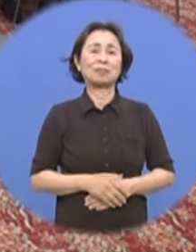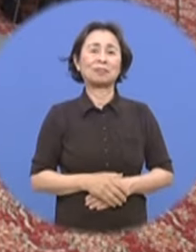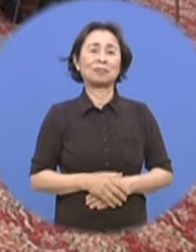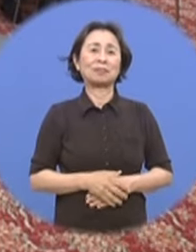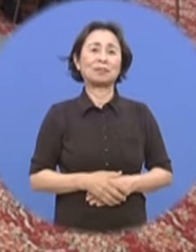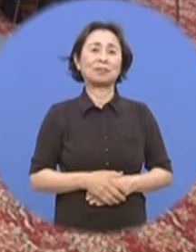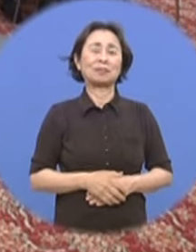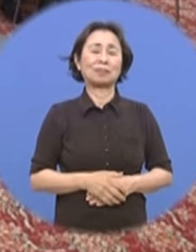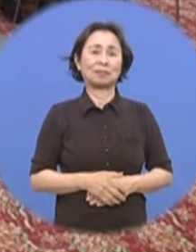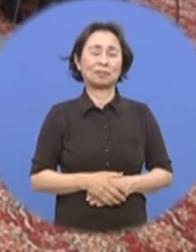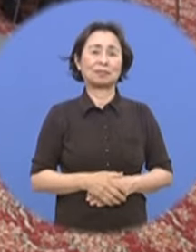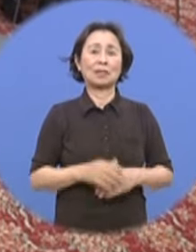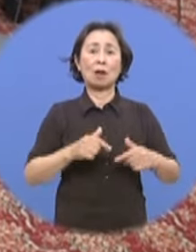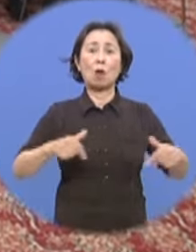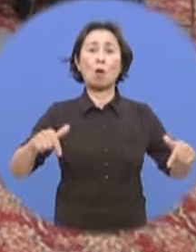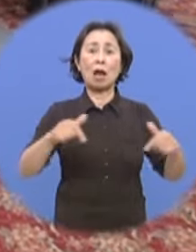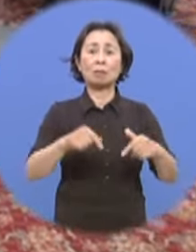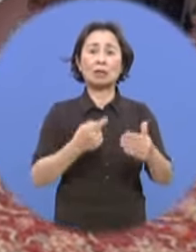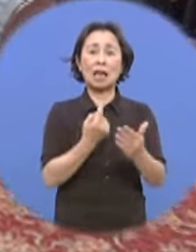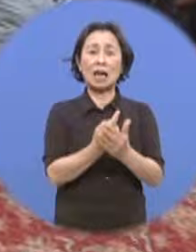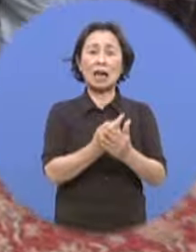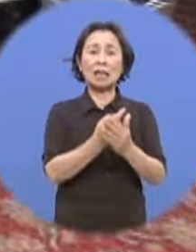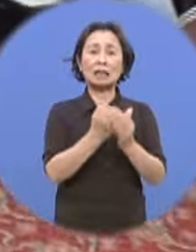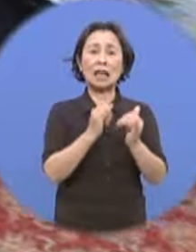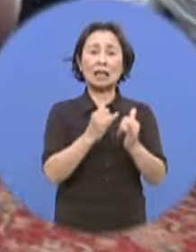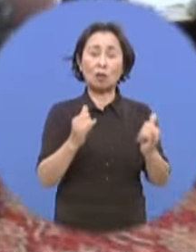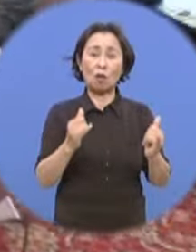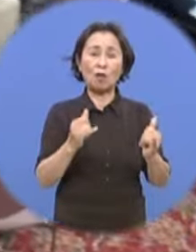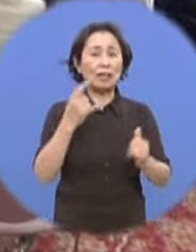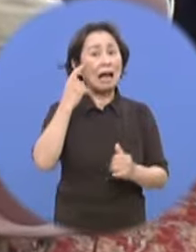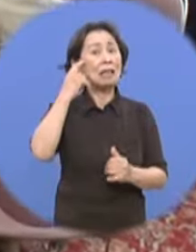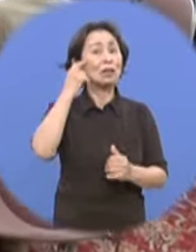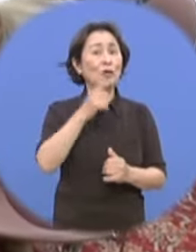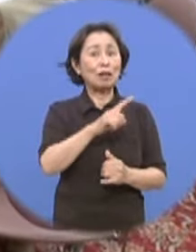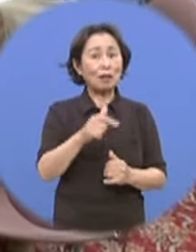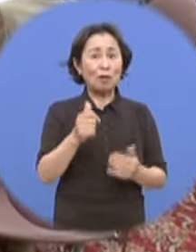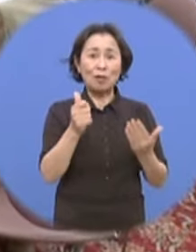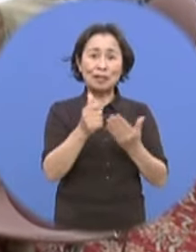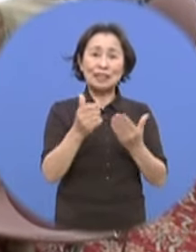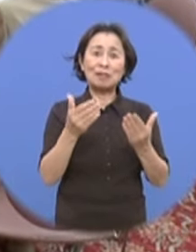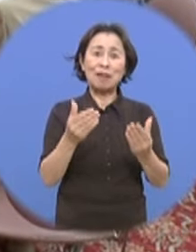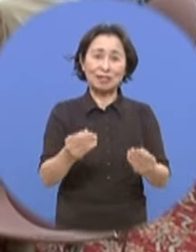ますフォーラムに参加した人たちに感想などを聞きまし